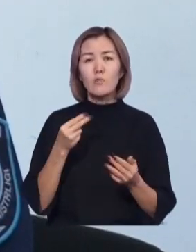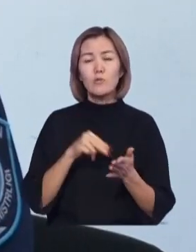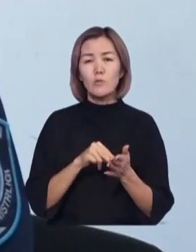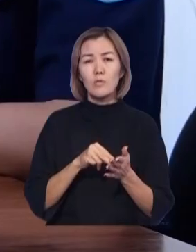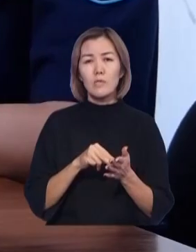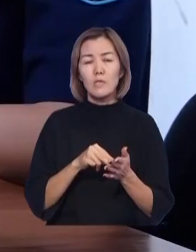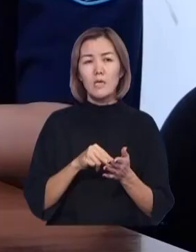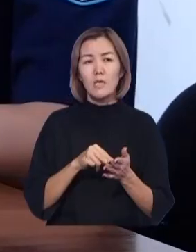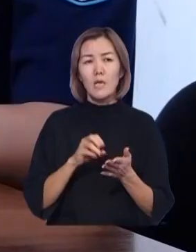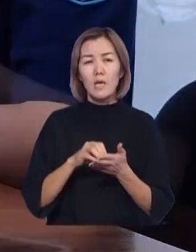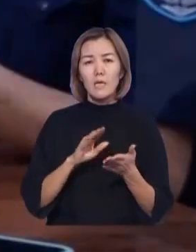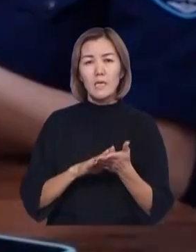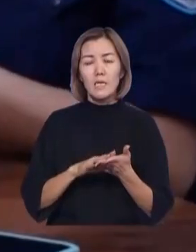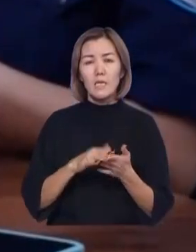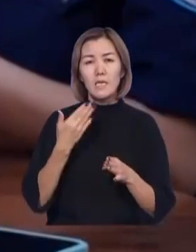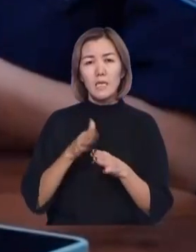вас был оформлен